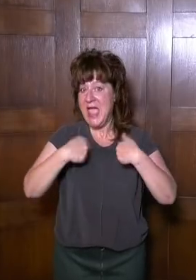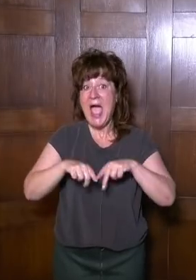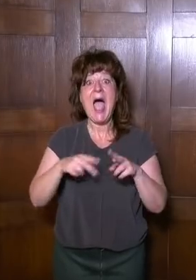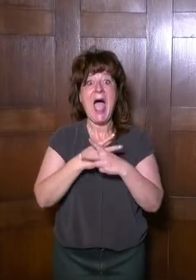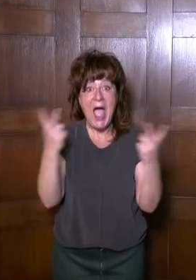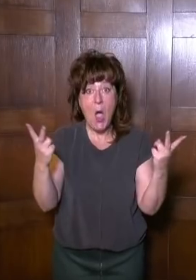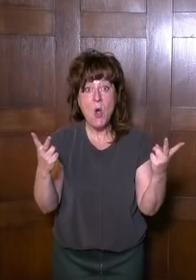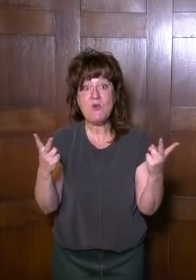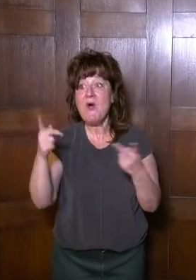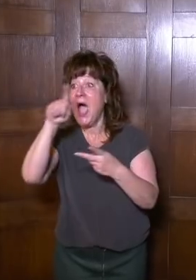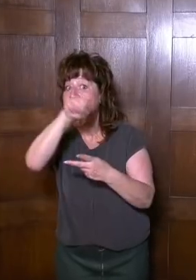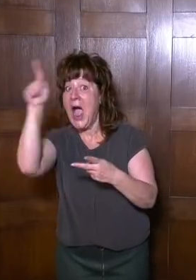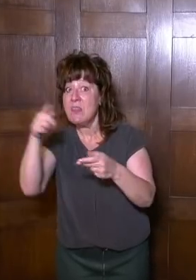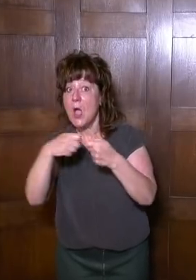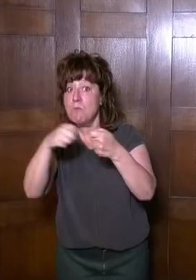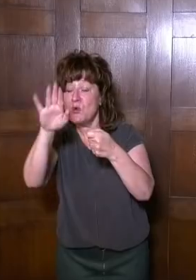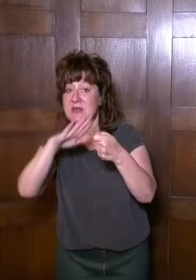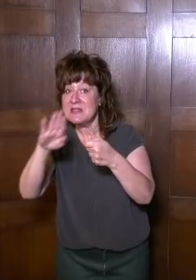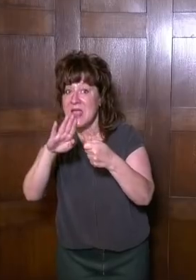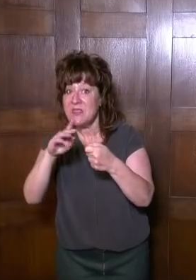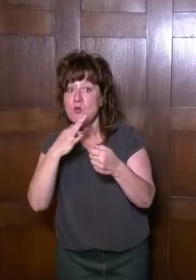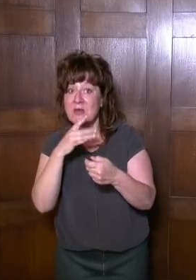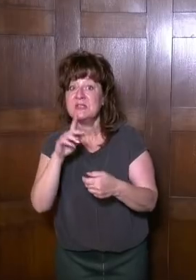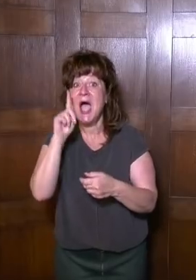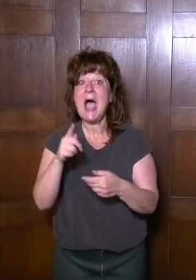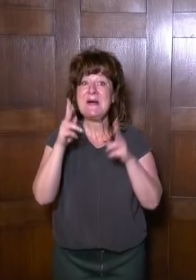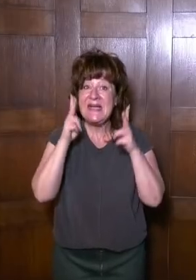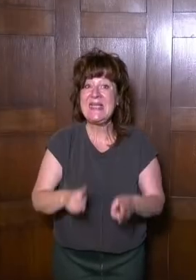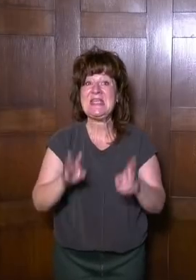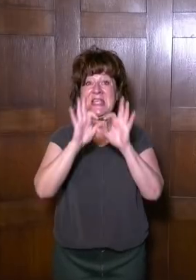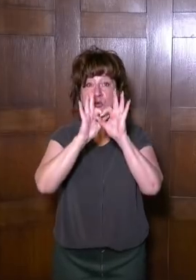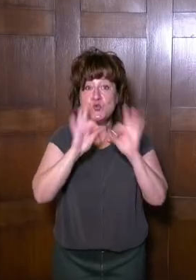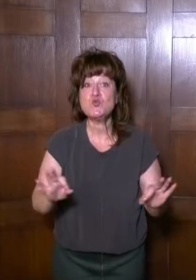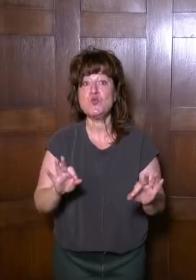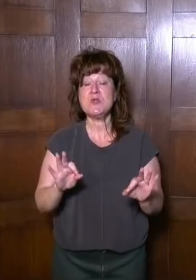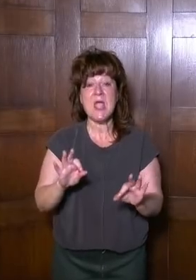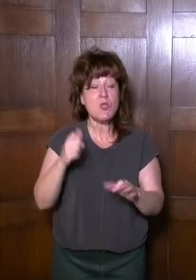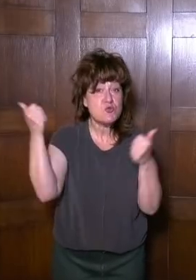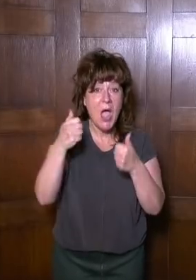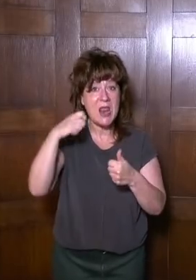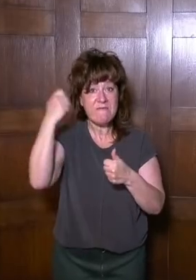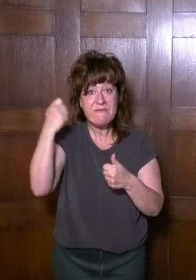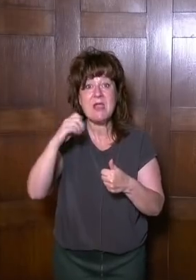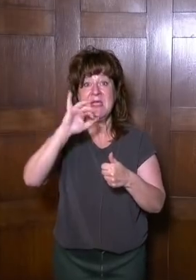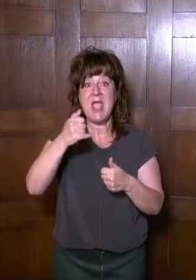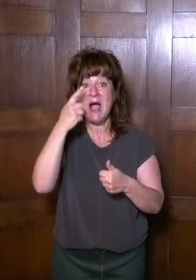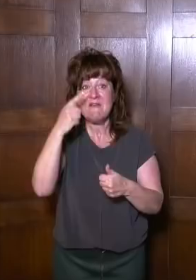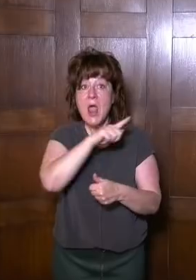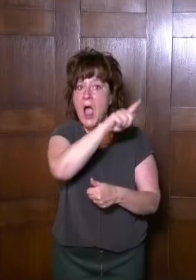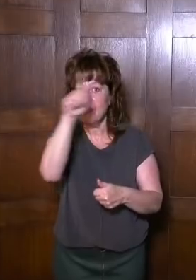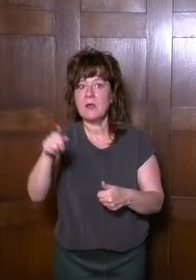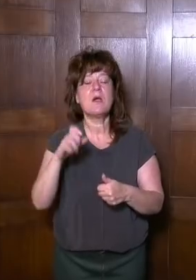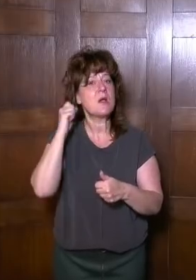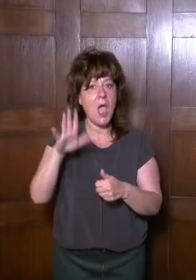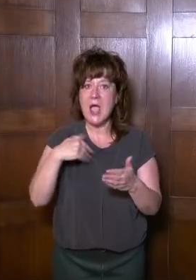es gibt erst richtig gute Blockbuster, wenn alle Kinos in Deutschland wieder geöffnet haben. Natürlich gibt es Nischenfilme und